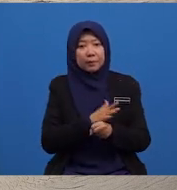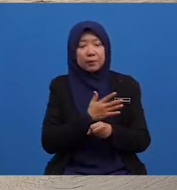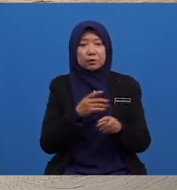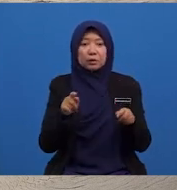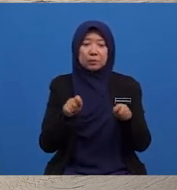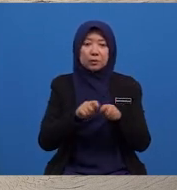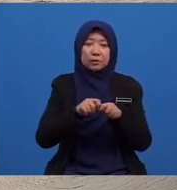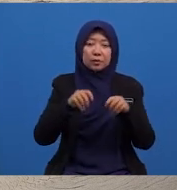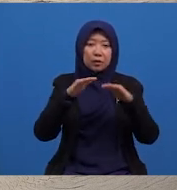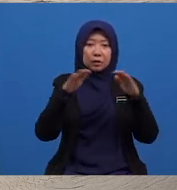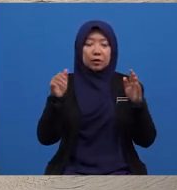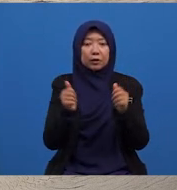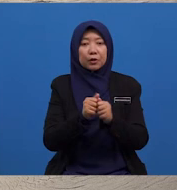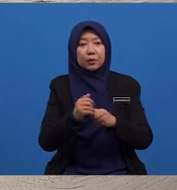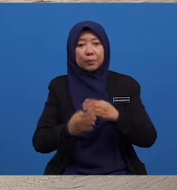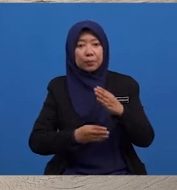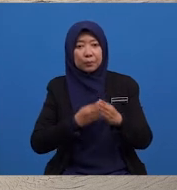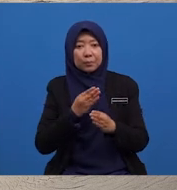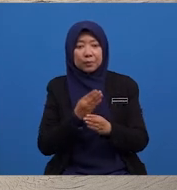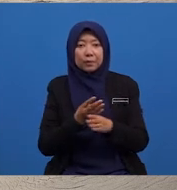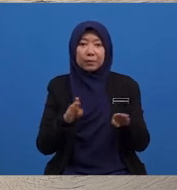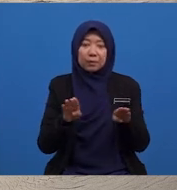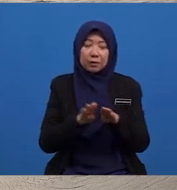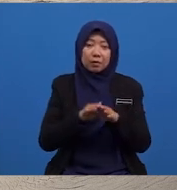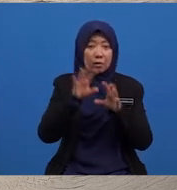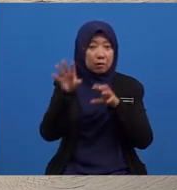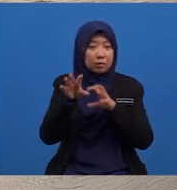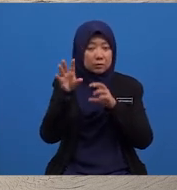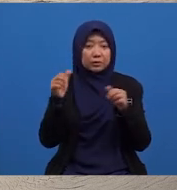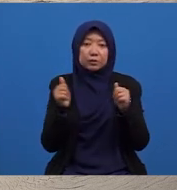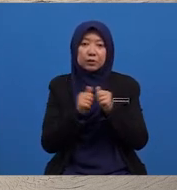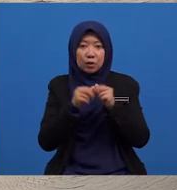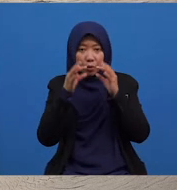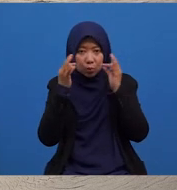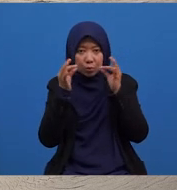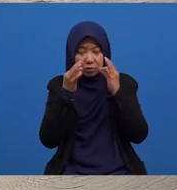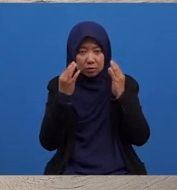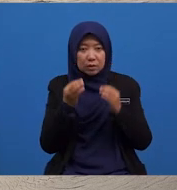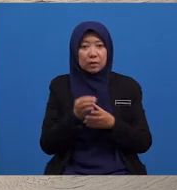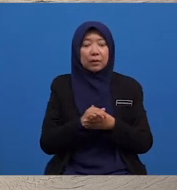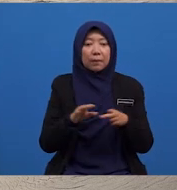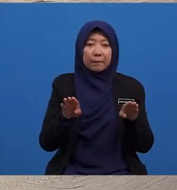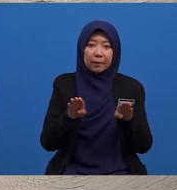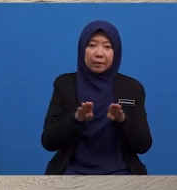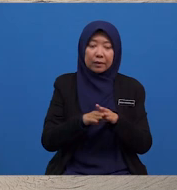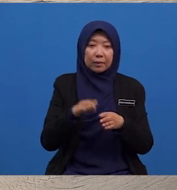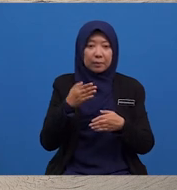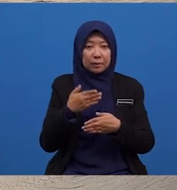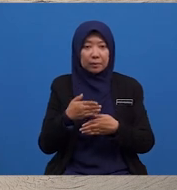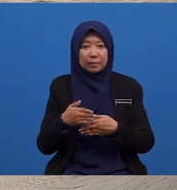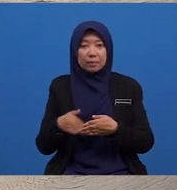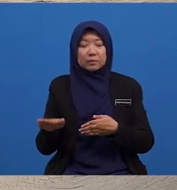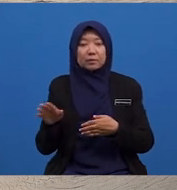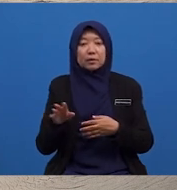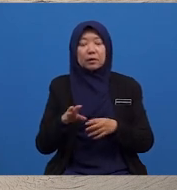Seperti langit dengan bumi. C. Bagai anjing dengan kucing. D. Bagai